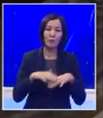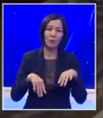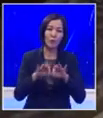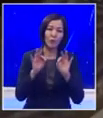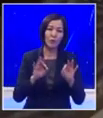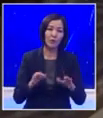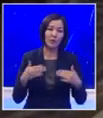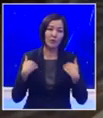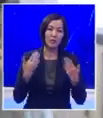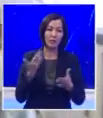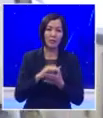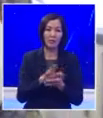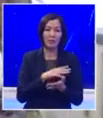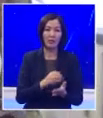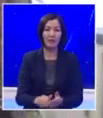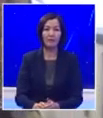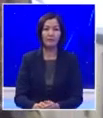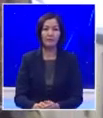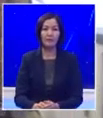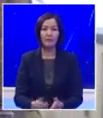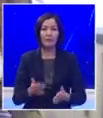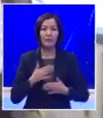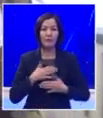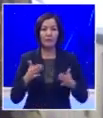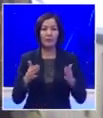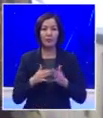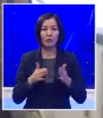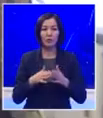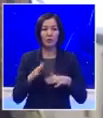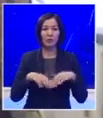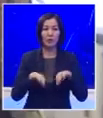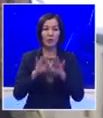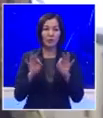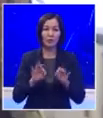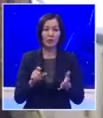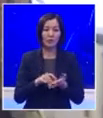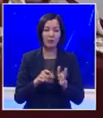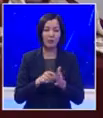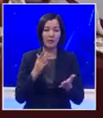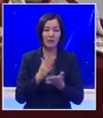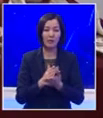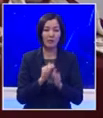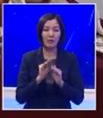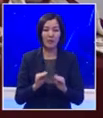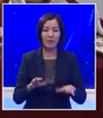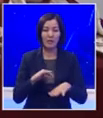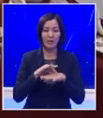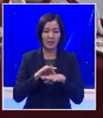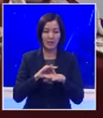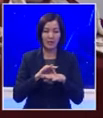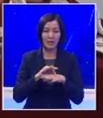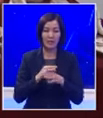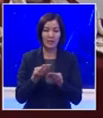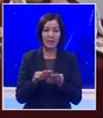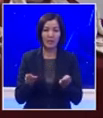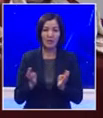бұйымдары паш етілді. Музейдің жанында қолөнер шеберханасы бар. Сол шеберханада мен шәкірттерім теріден жасалатын ыдыс-аяқ